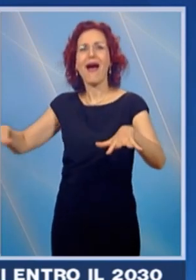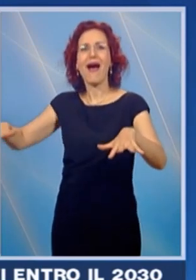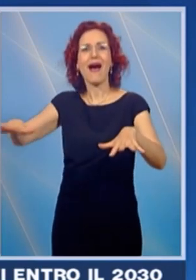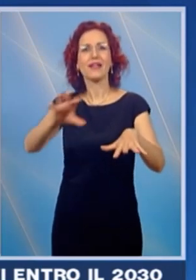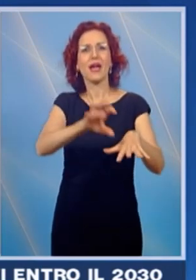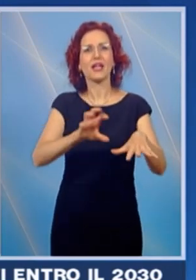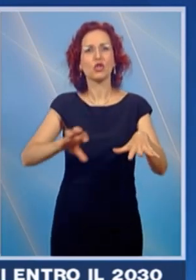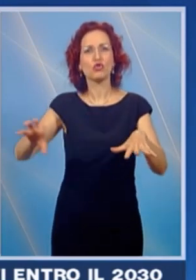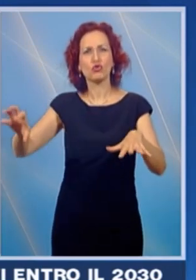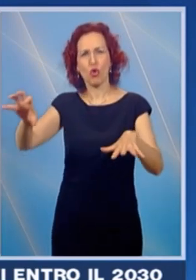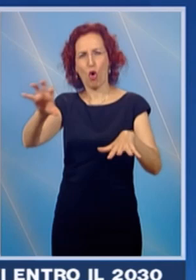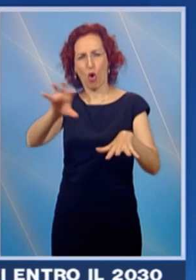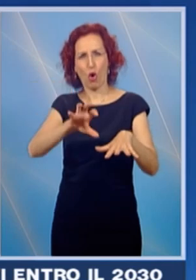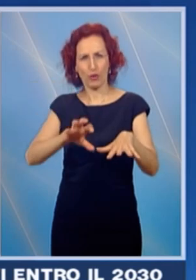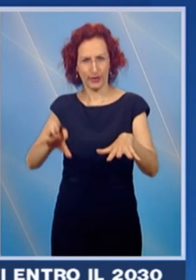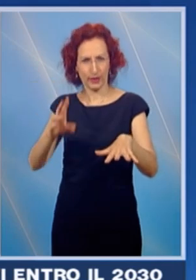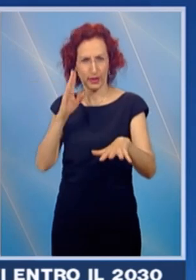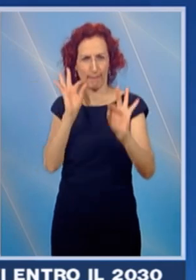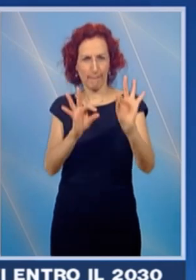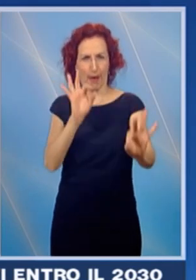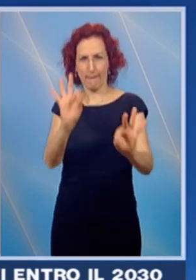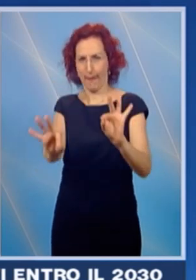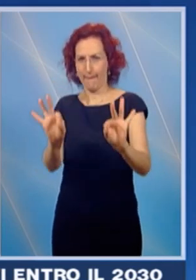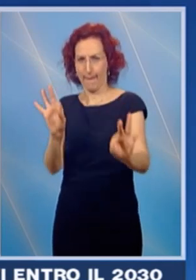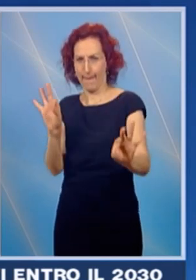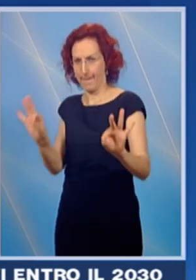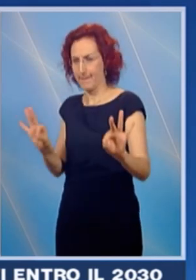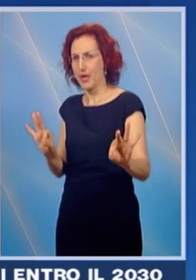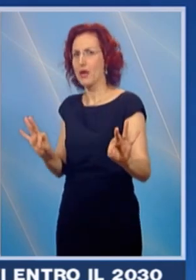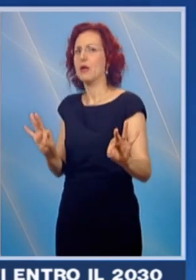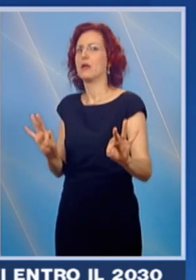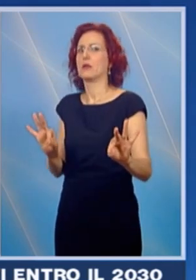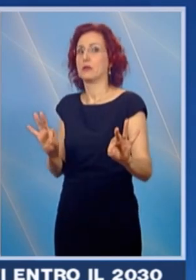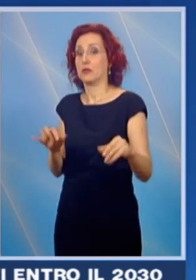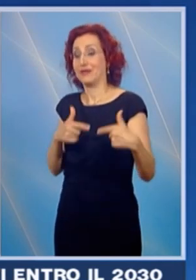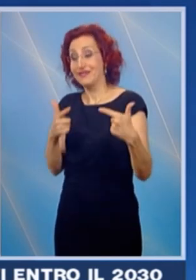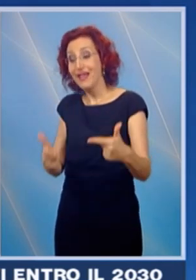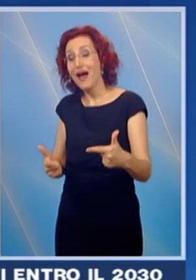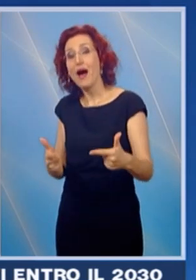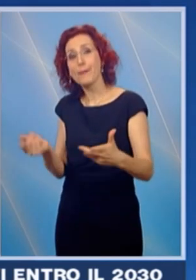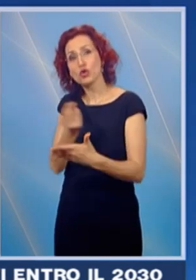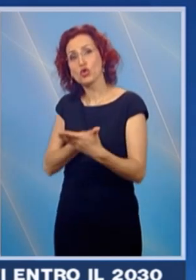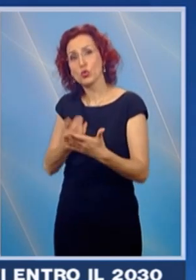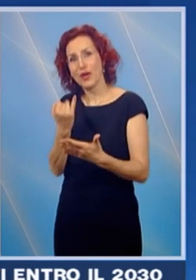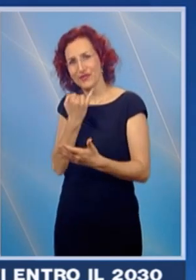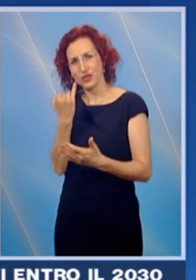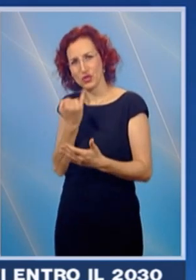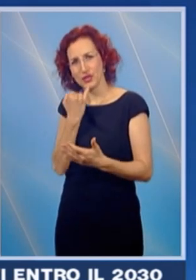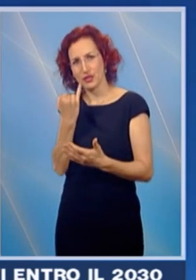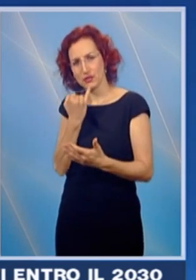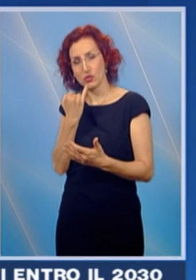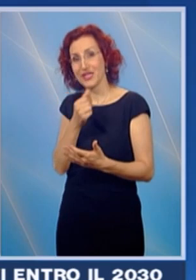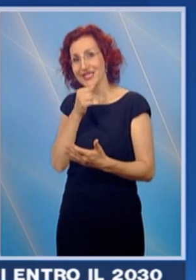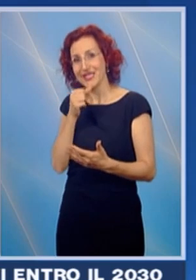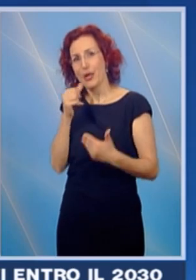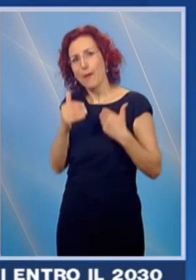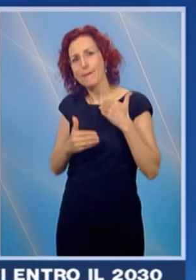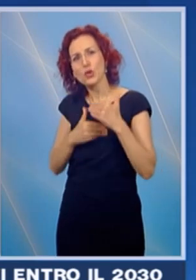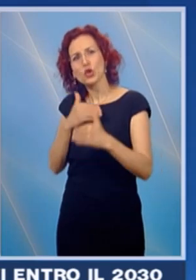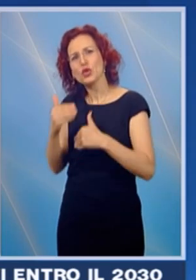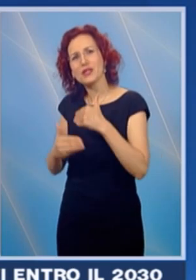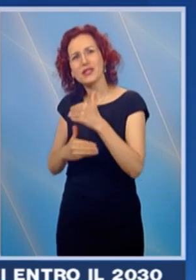regioni, con tutte le facilitazioni progettuali che ne conseguono, la predisposizione di procedimenti